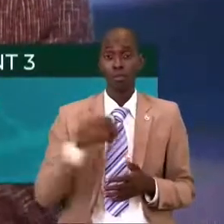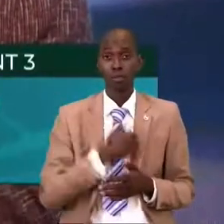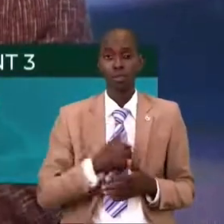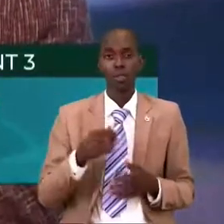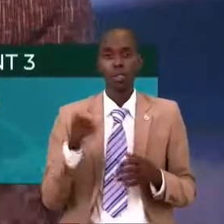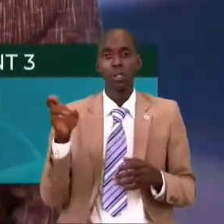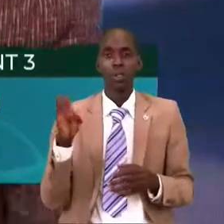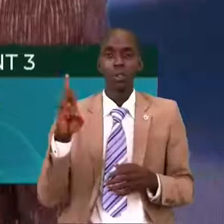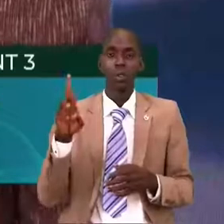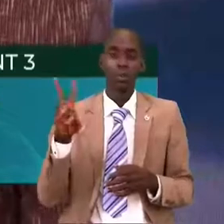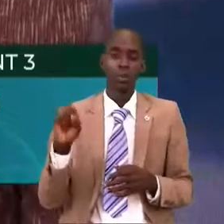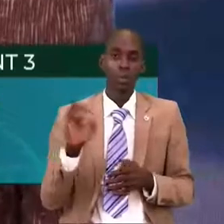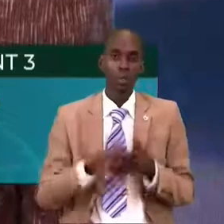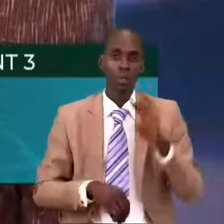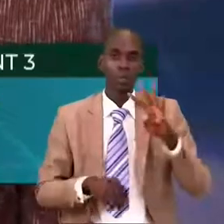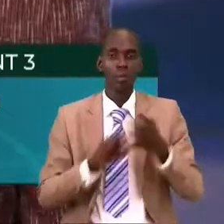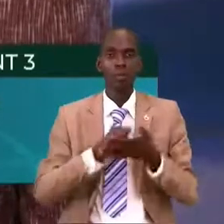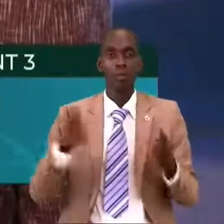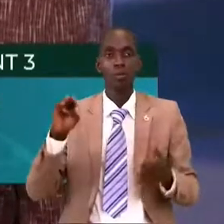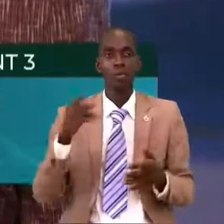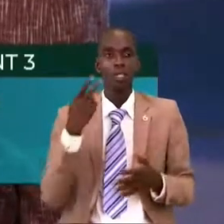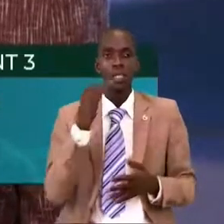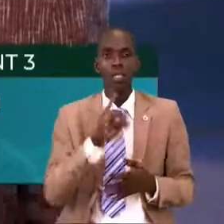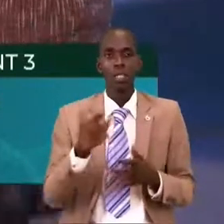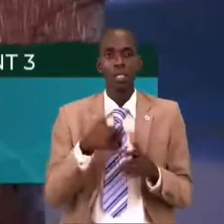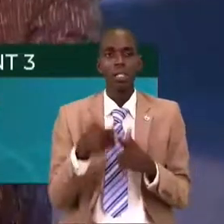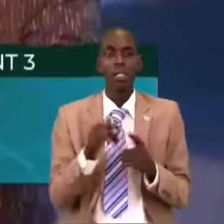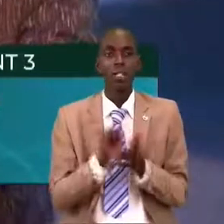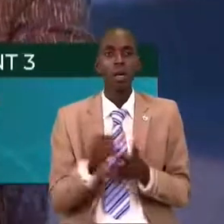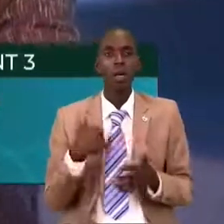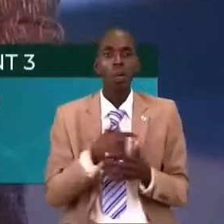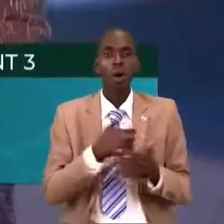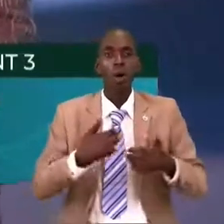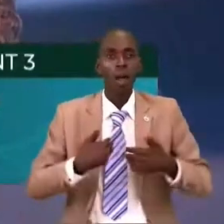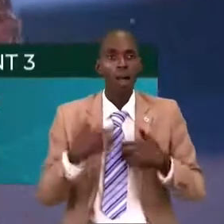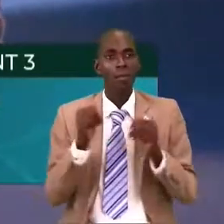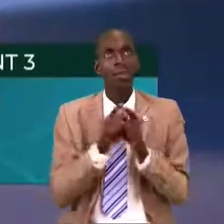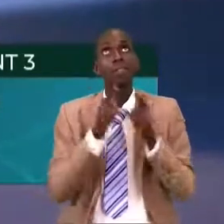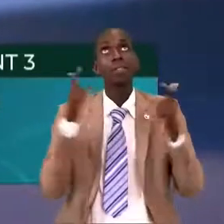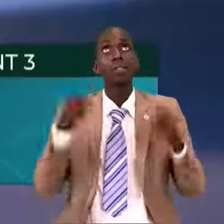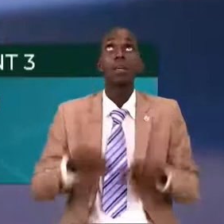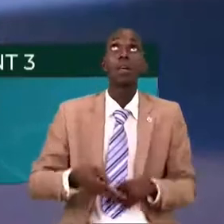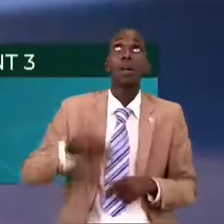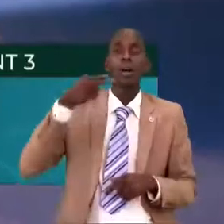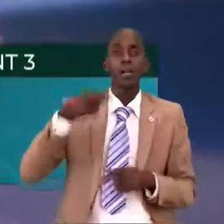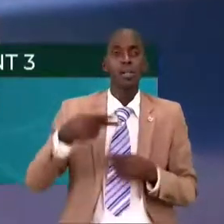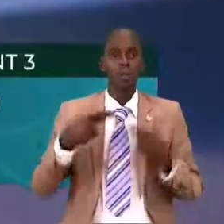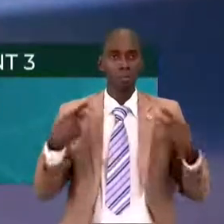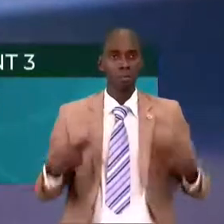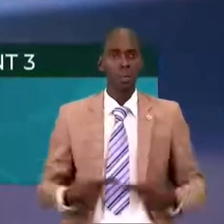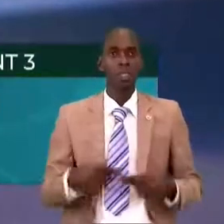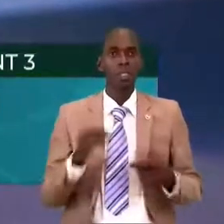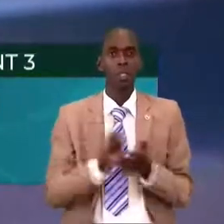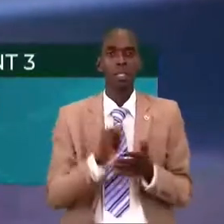grand souverain sacrificateur qui a traversé les cieux, Jésus, le Fils de